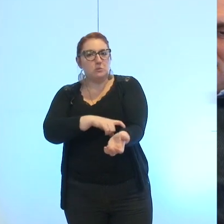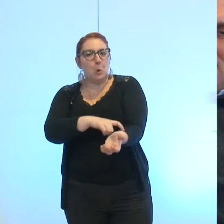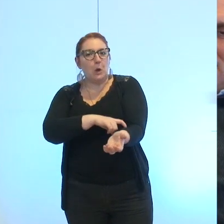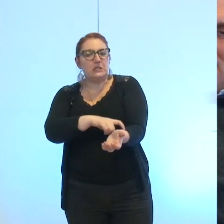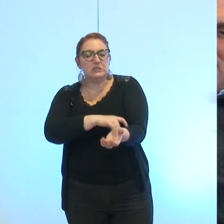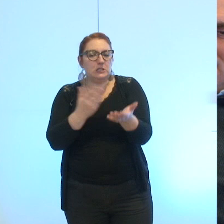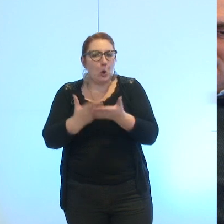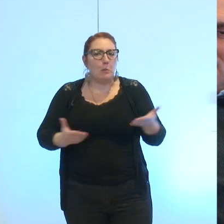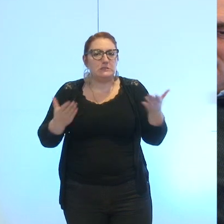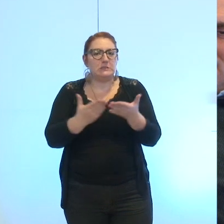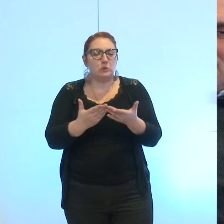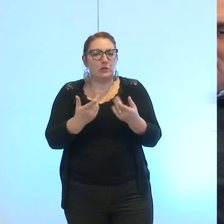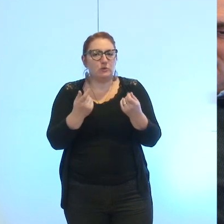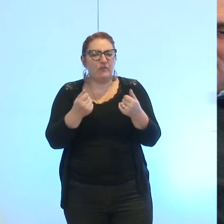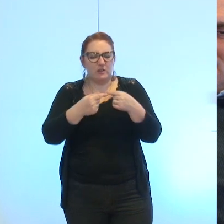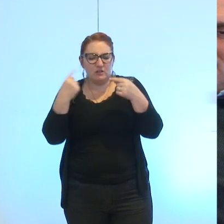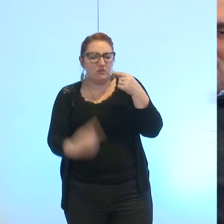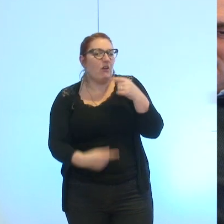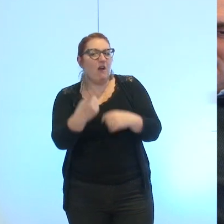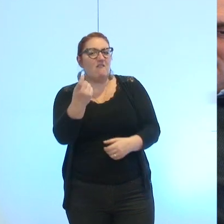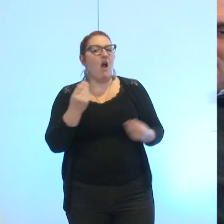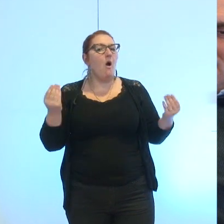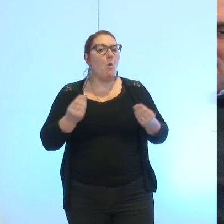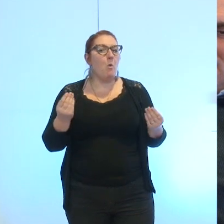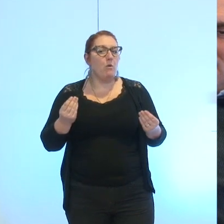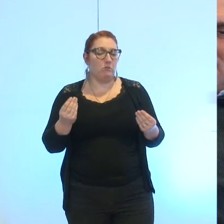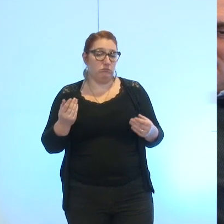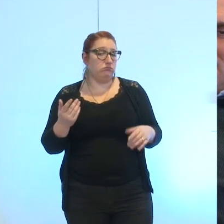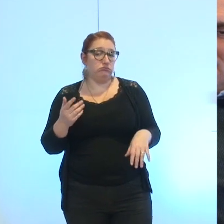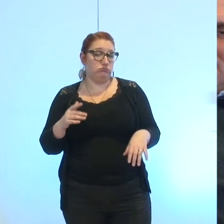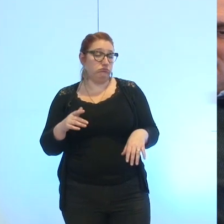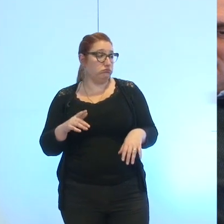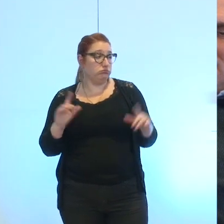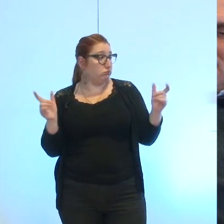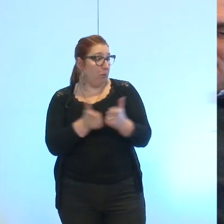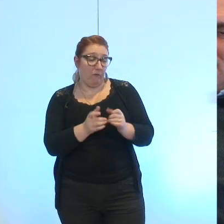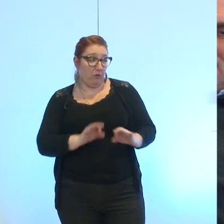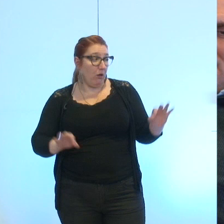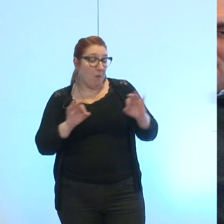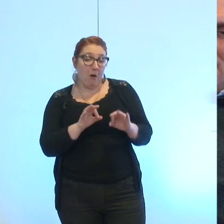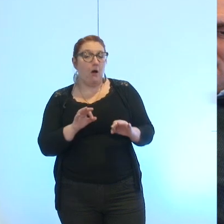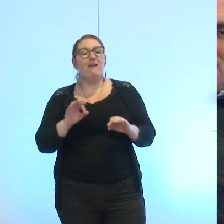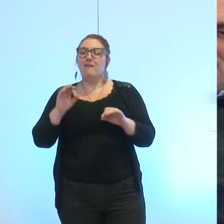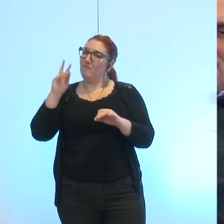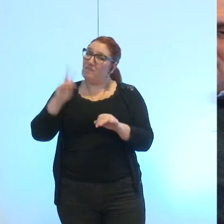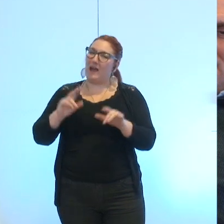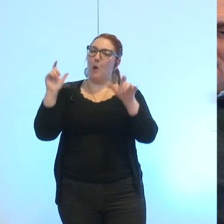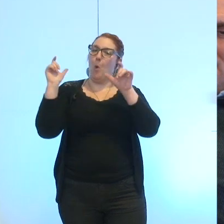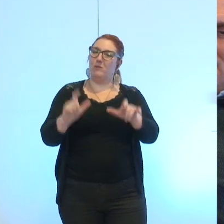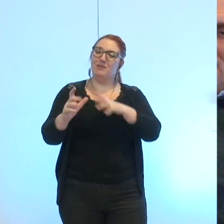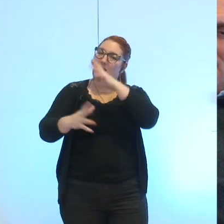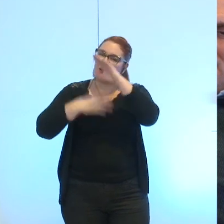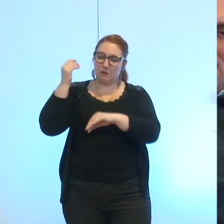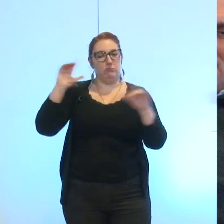situation financière de notre collectivité parce que soyons clair